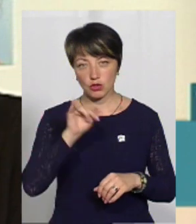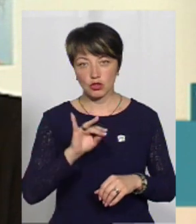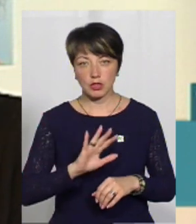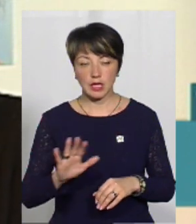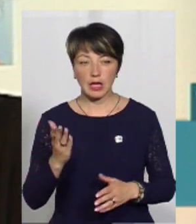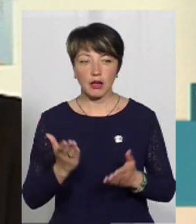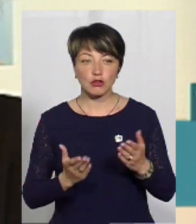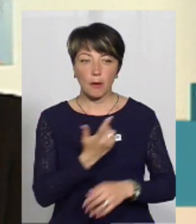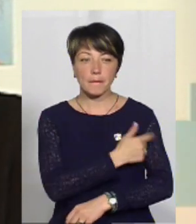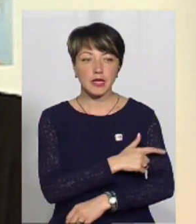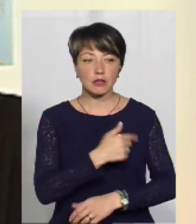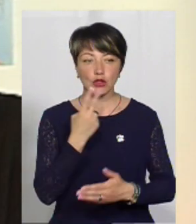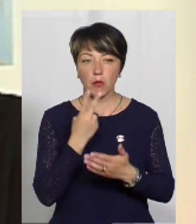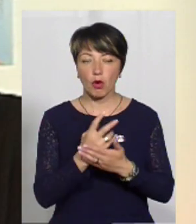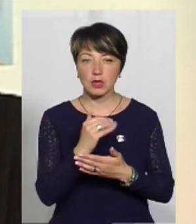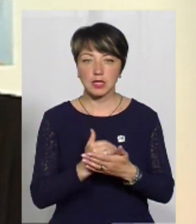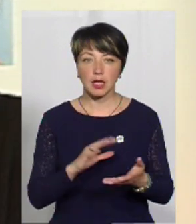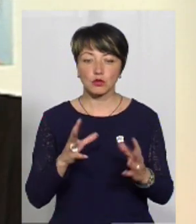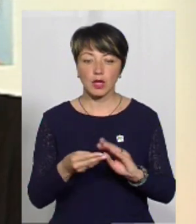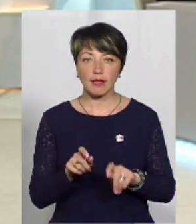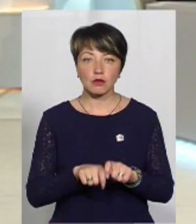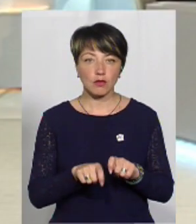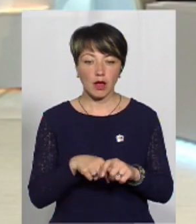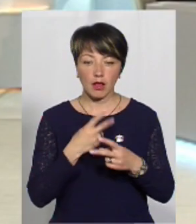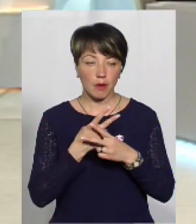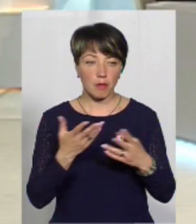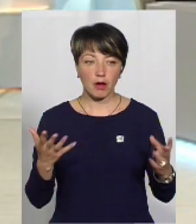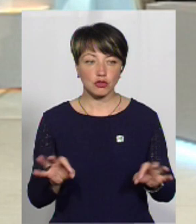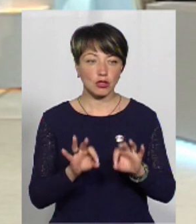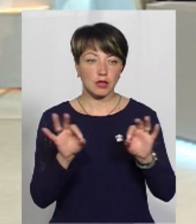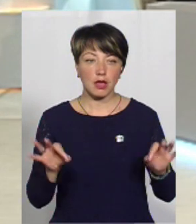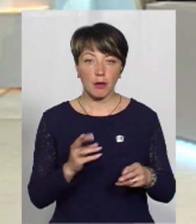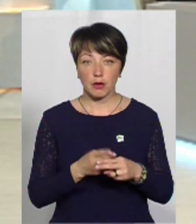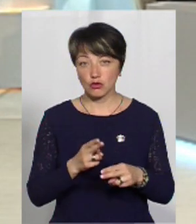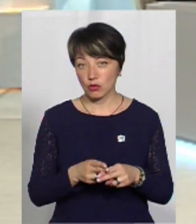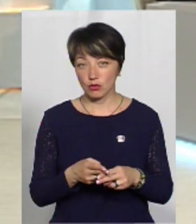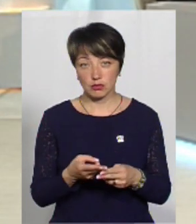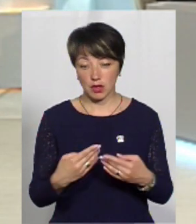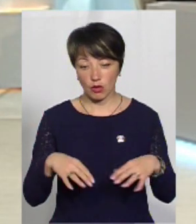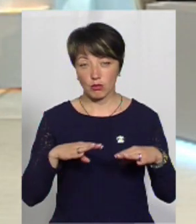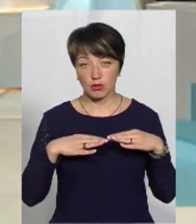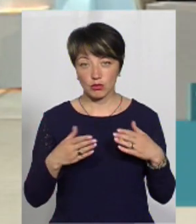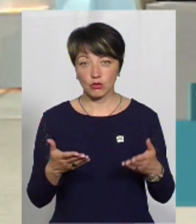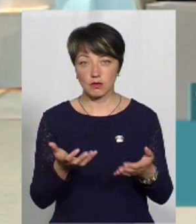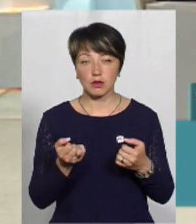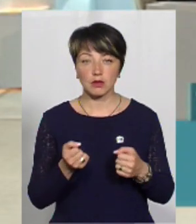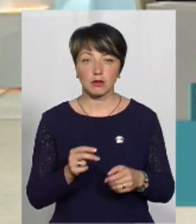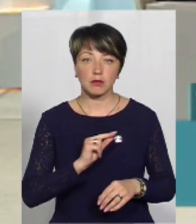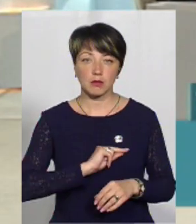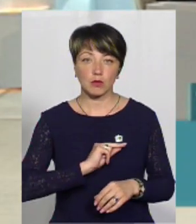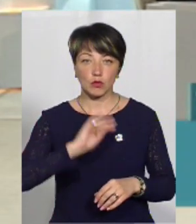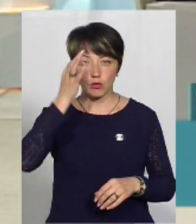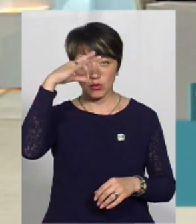придатний. Якщо по медичних показниках і результатами тестування вони не бачать ніяких перешкод, вони нам його рекомендують по медичній